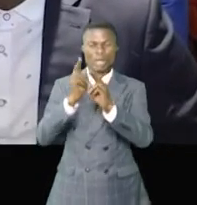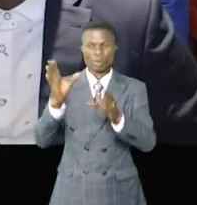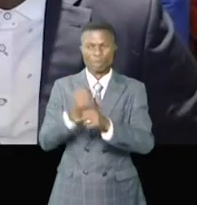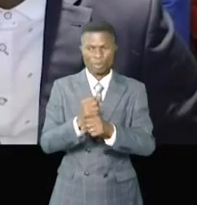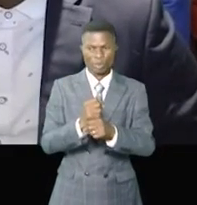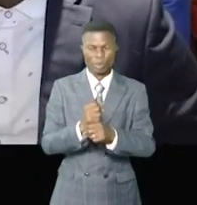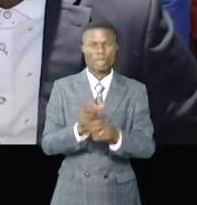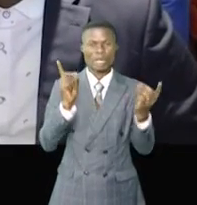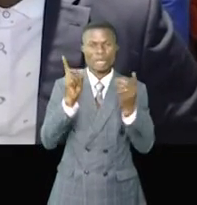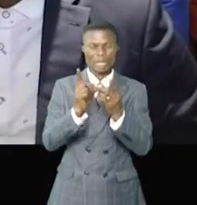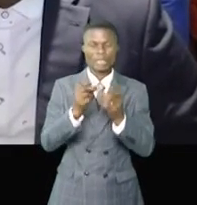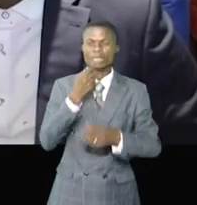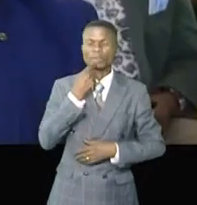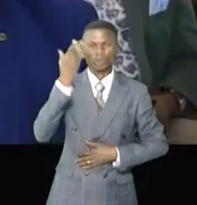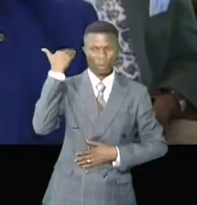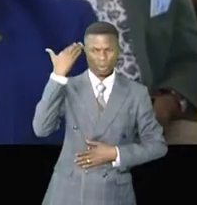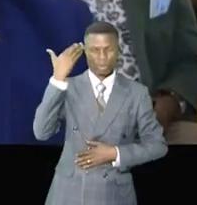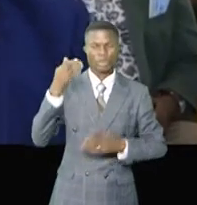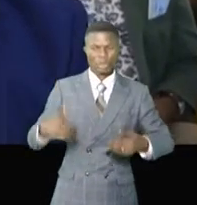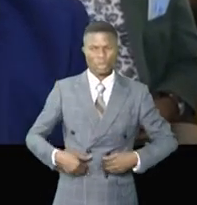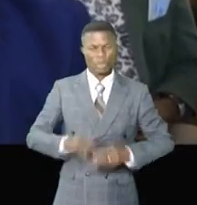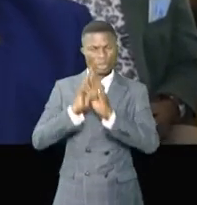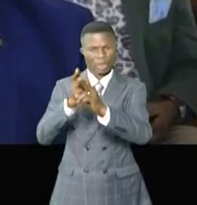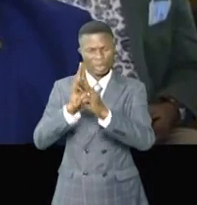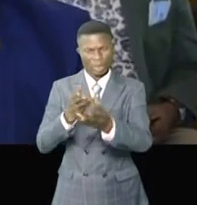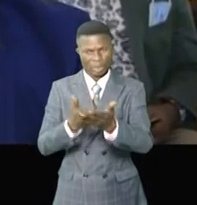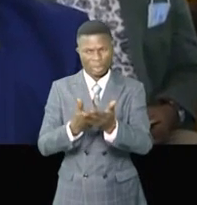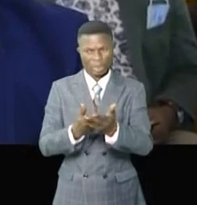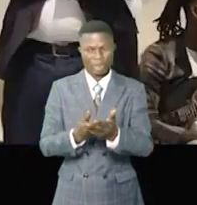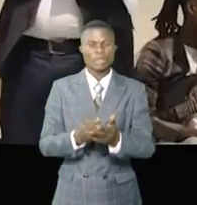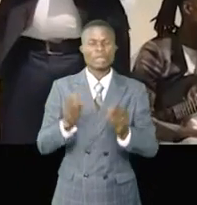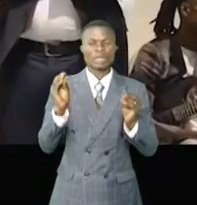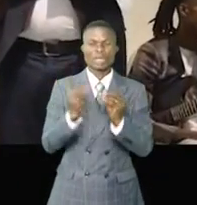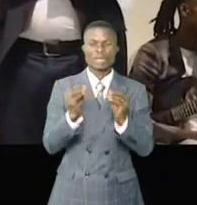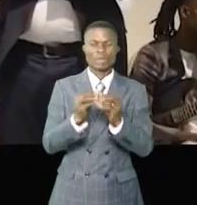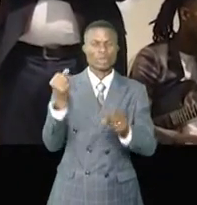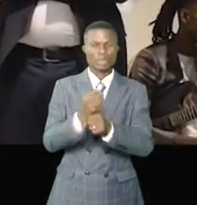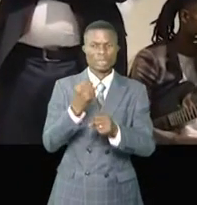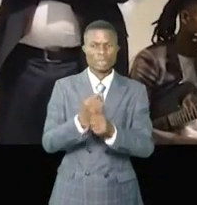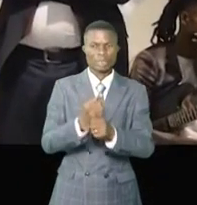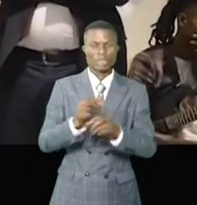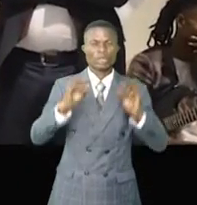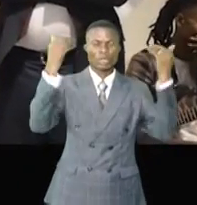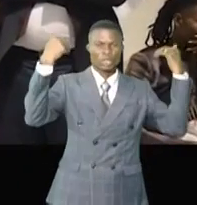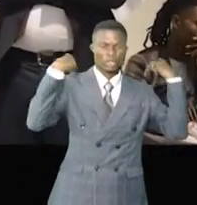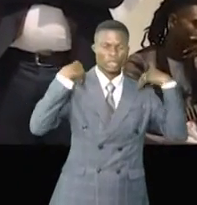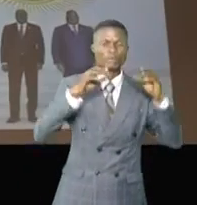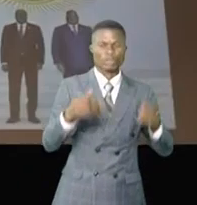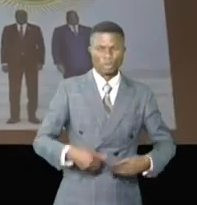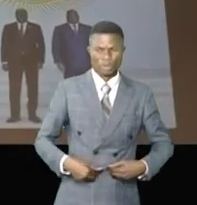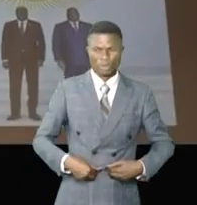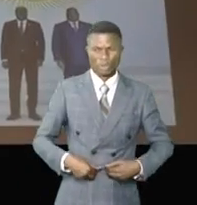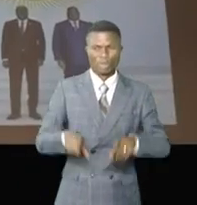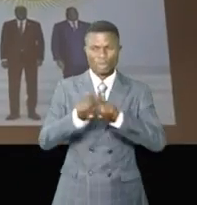ces grands rendez-vous de l'histoire à la jeunesse à travers un déjeuner de travail entre leaders des jeunes. D'autant plus